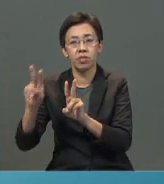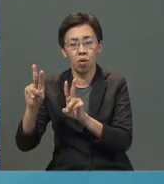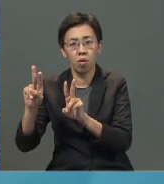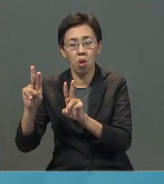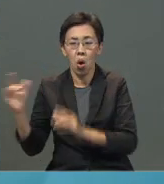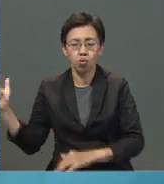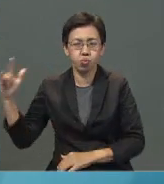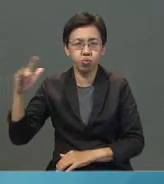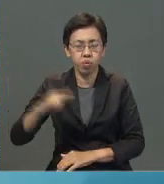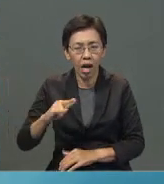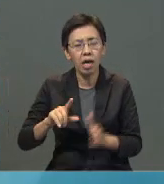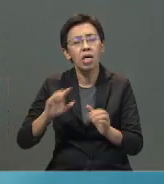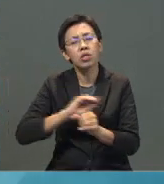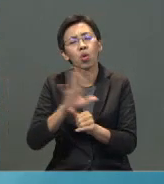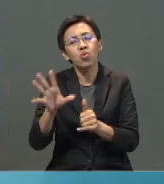เดินทางเข้ามาเยอะนะครับแต่ว่าติดเชื้อไม่มากครับถึงแม้ว่าตอนนี้เขาจะเป็นอันดับหนึ่งของโลกณตอนนี้จะที